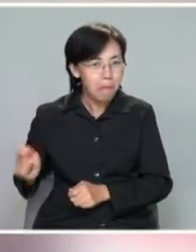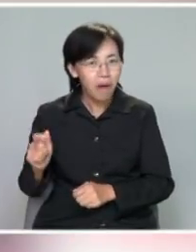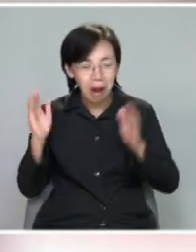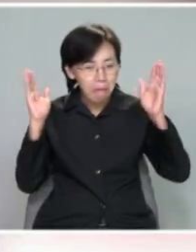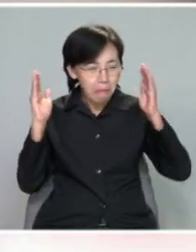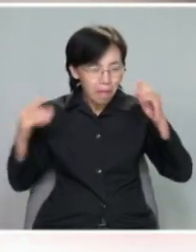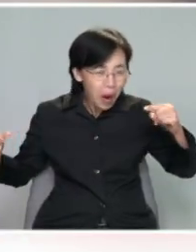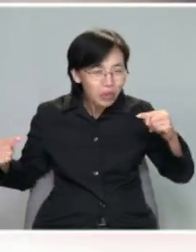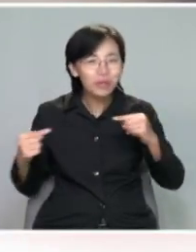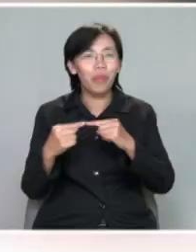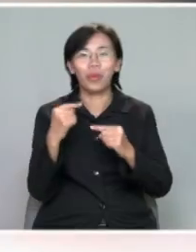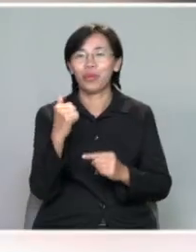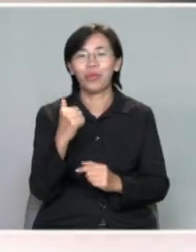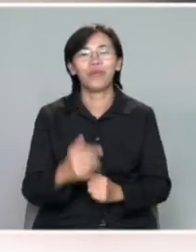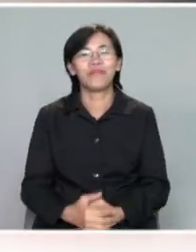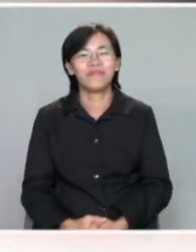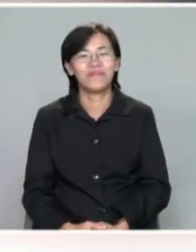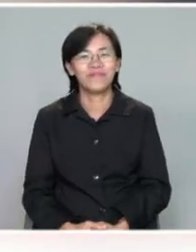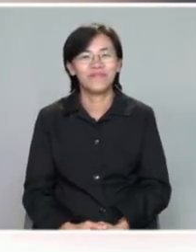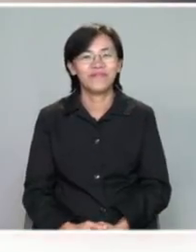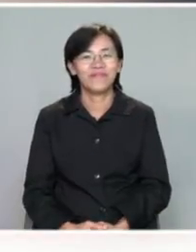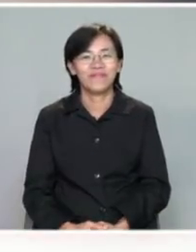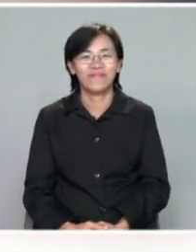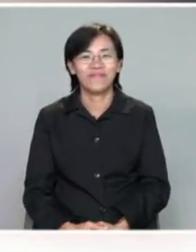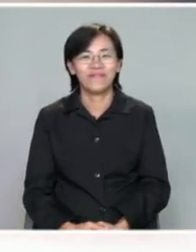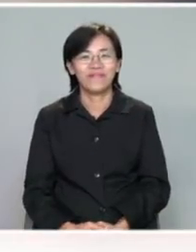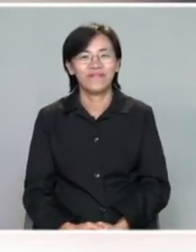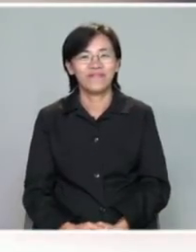ยครับ